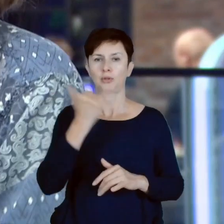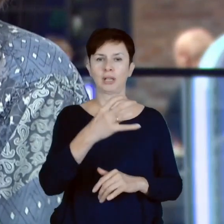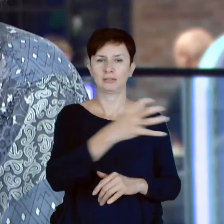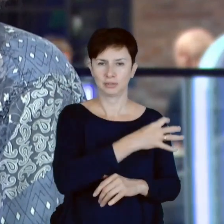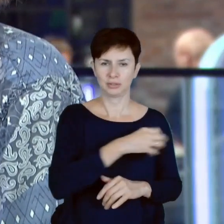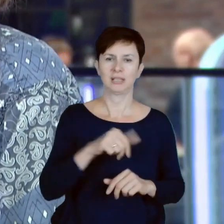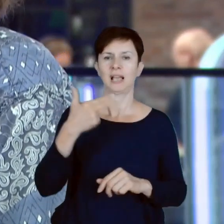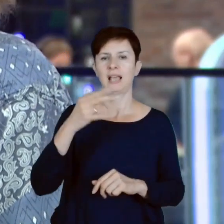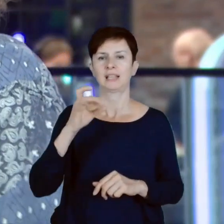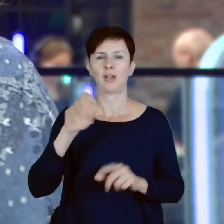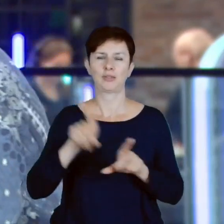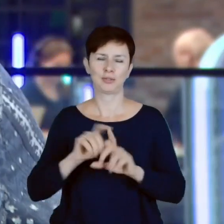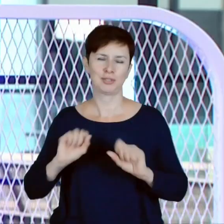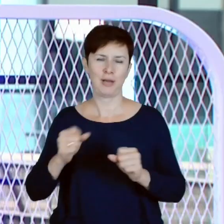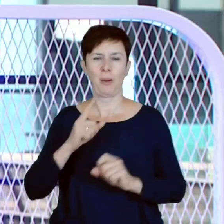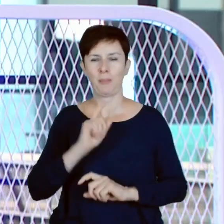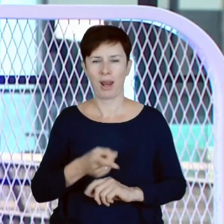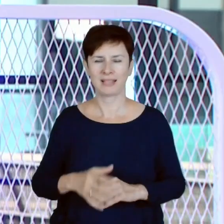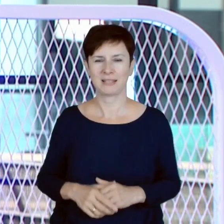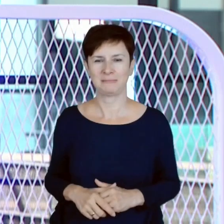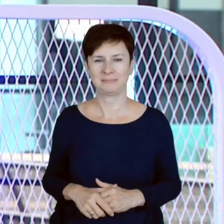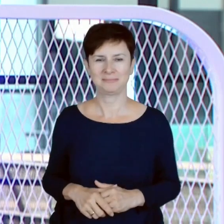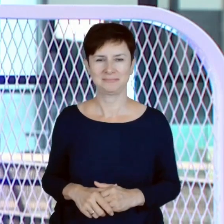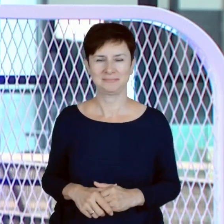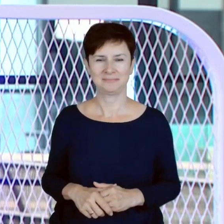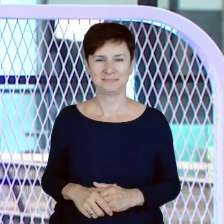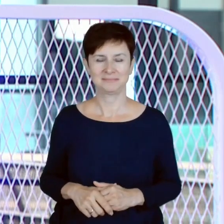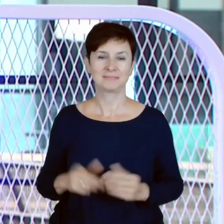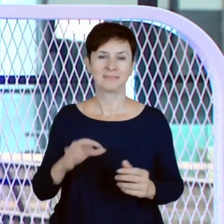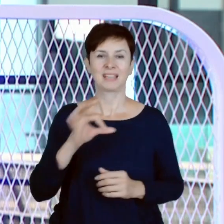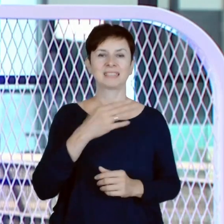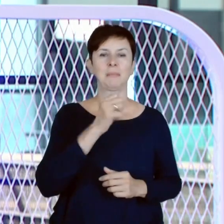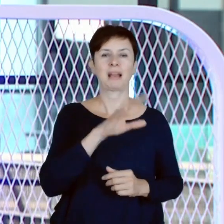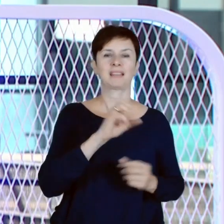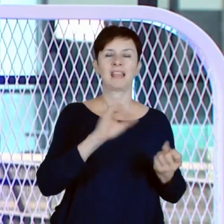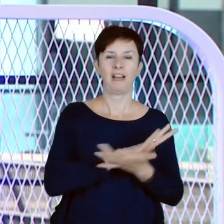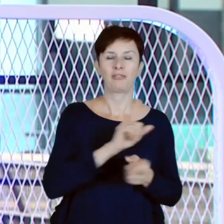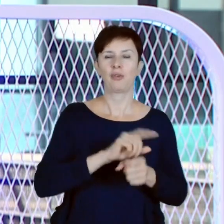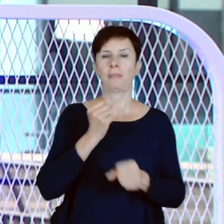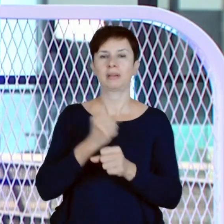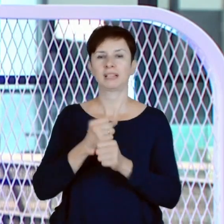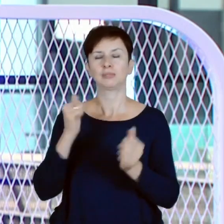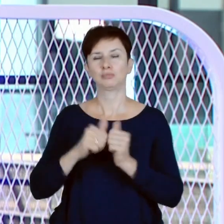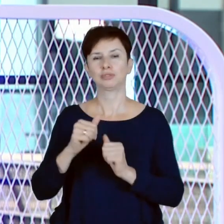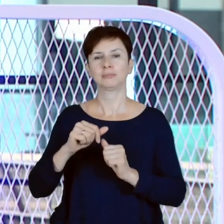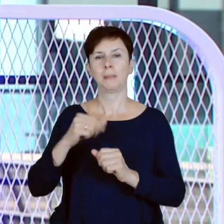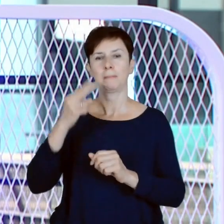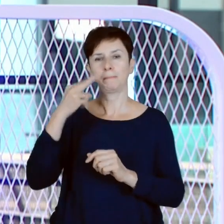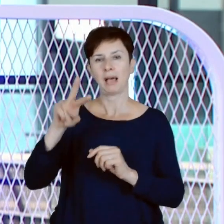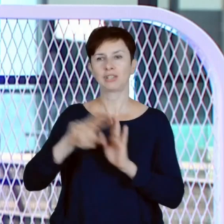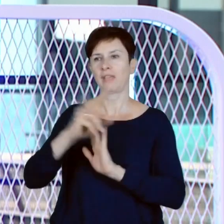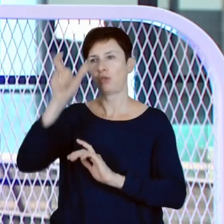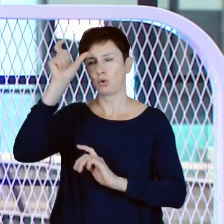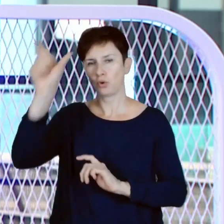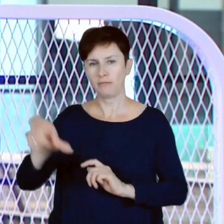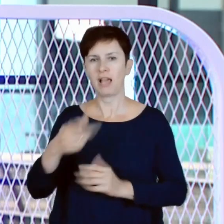działa. Polecam. I tak właśnie doszliśmy od smart nawyków i pracy do tego, żeby patrzeć na drugiego człowieka, leżeć na trawie, być